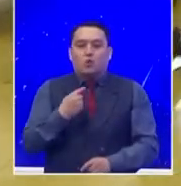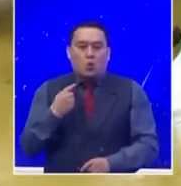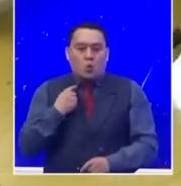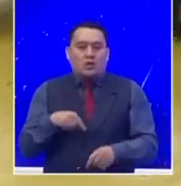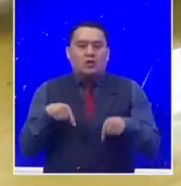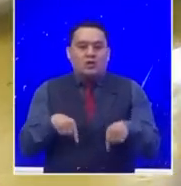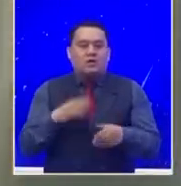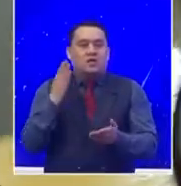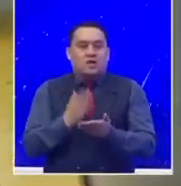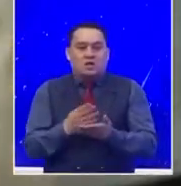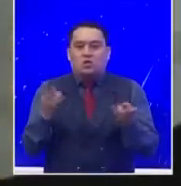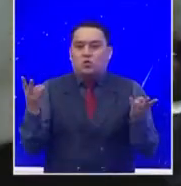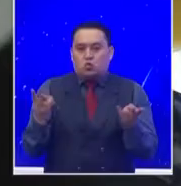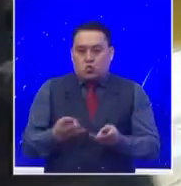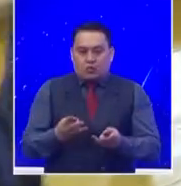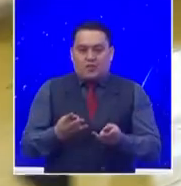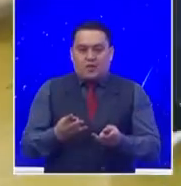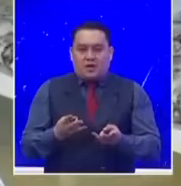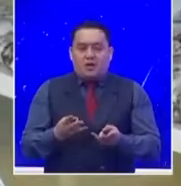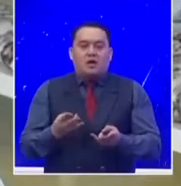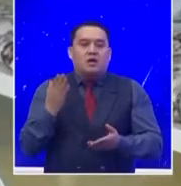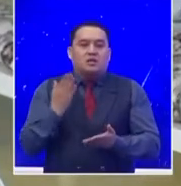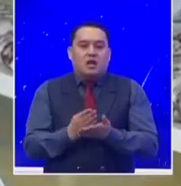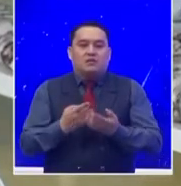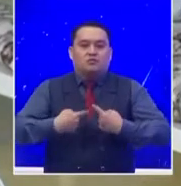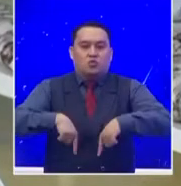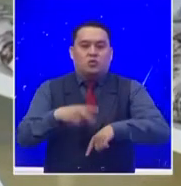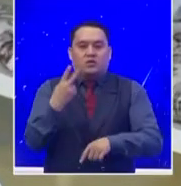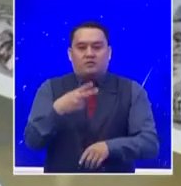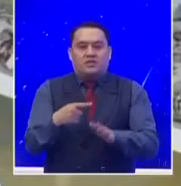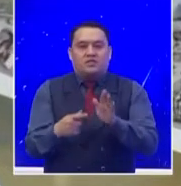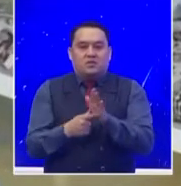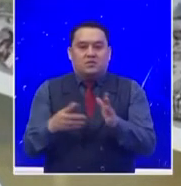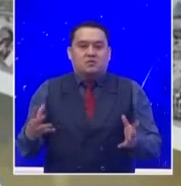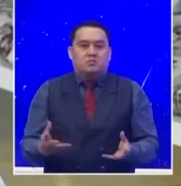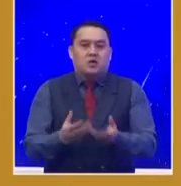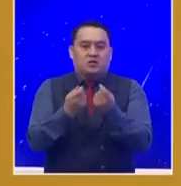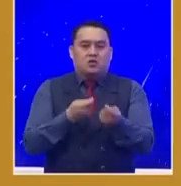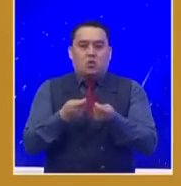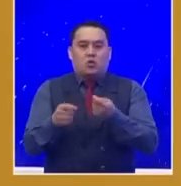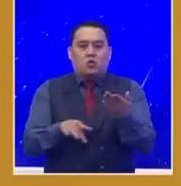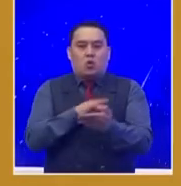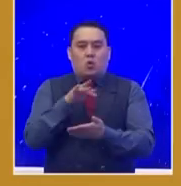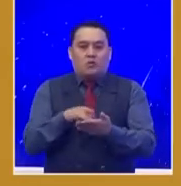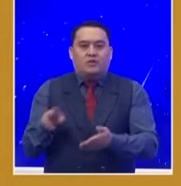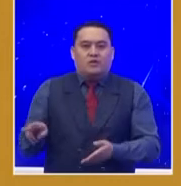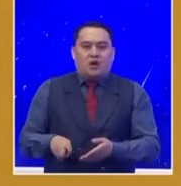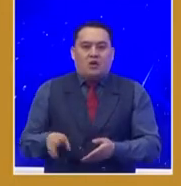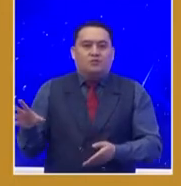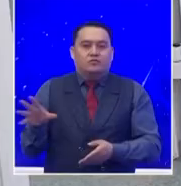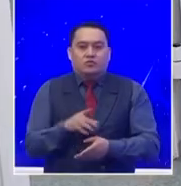Здесь имеется все самое необходимое. Кроме того, на базе школы номер 27 спасатели и власти города собрали директоров